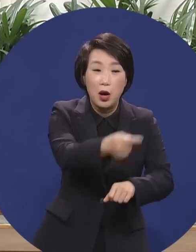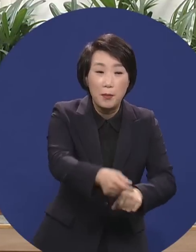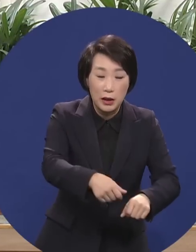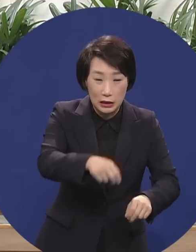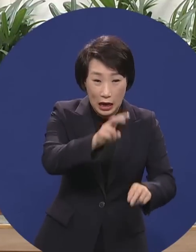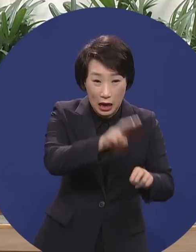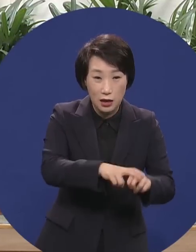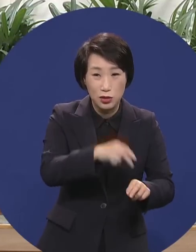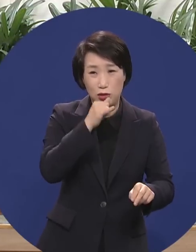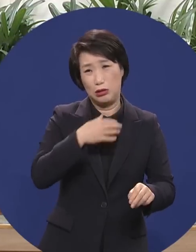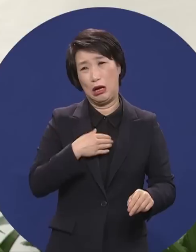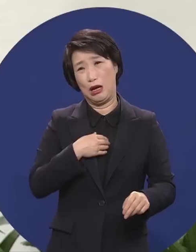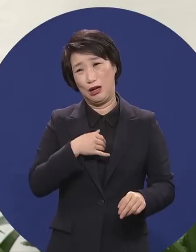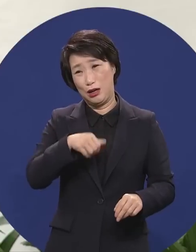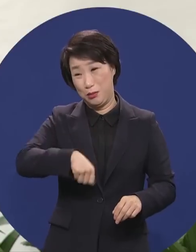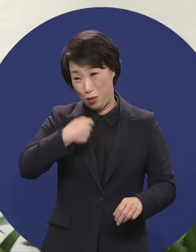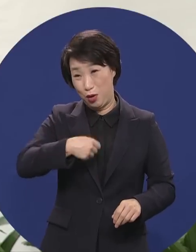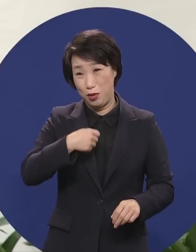참 앉아요.